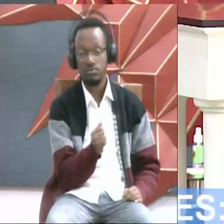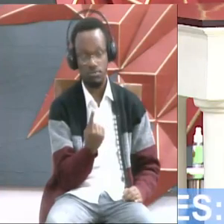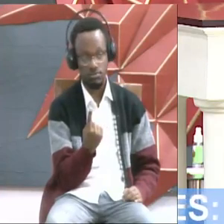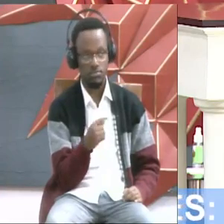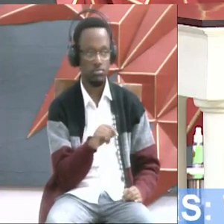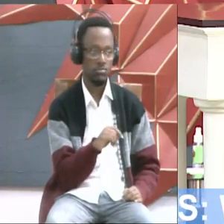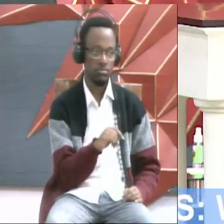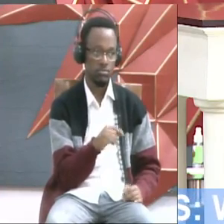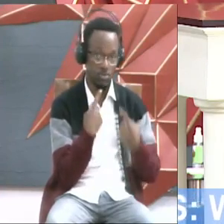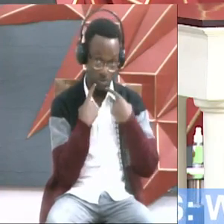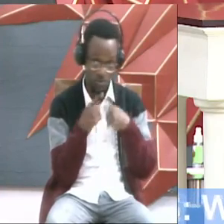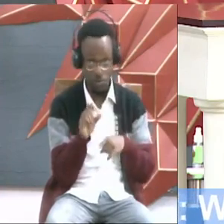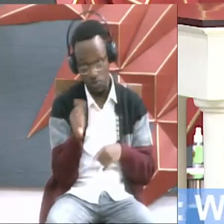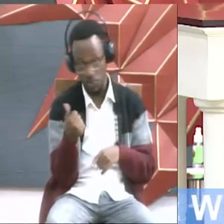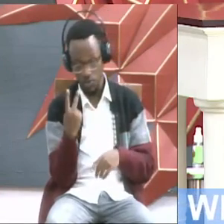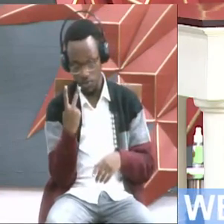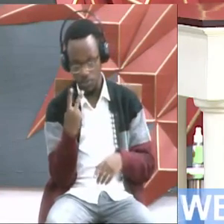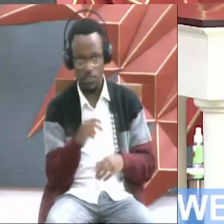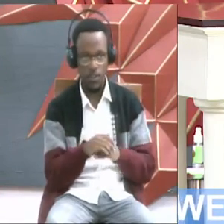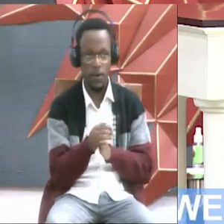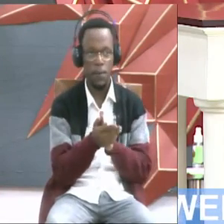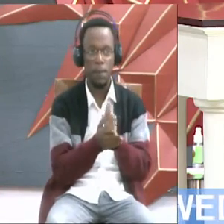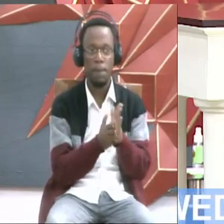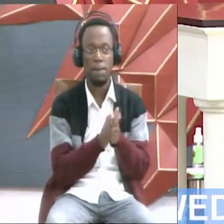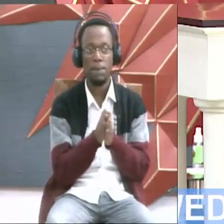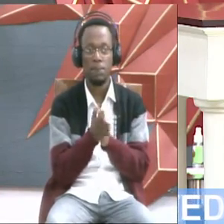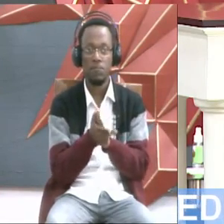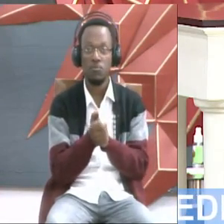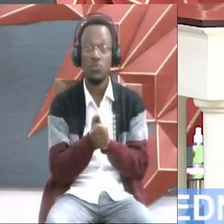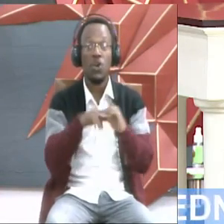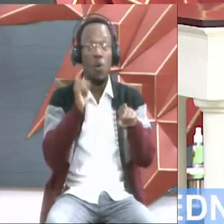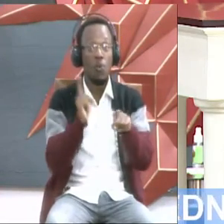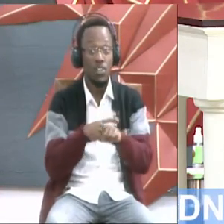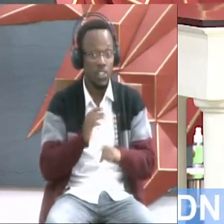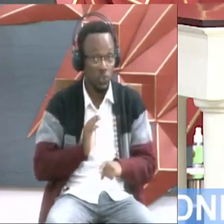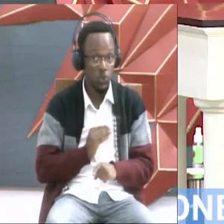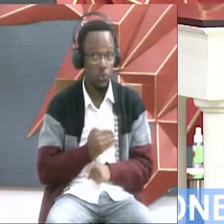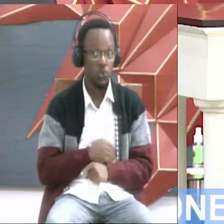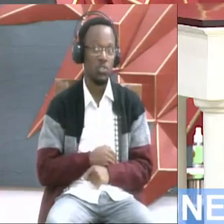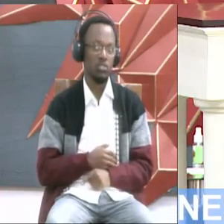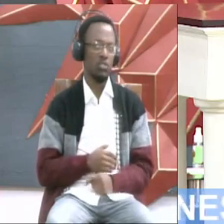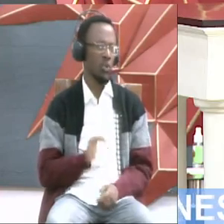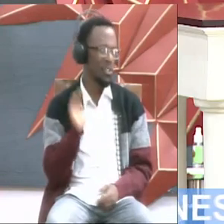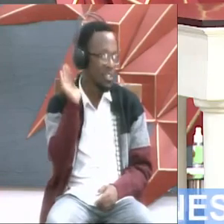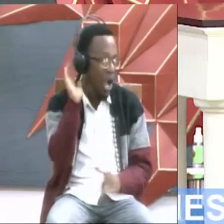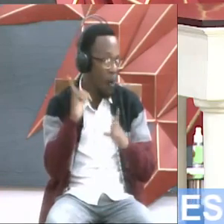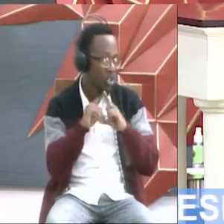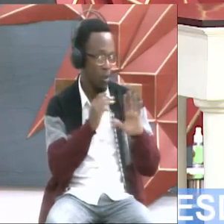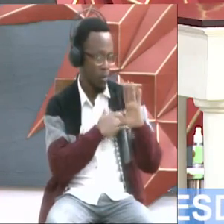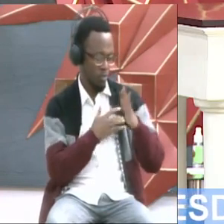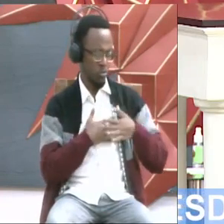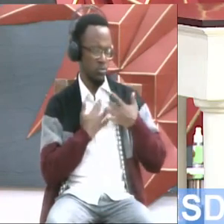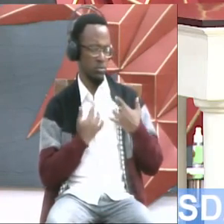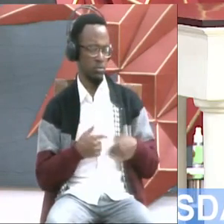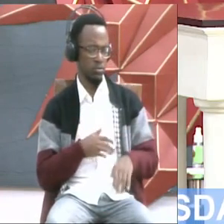Nongeye ndababwira akantu ka kabiri iyo turiko turumvana umunezero ubutumwa